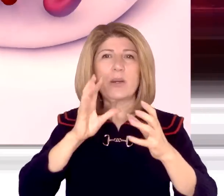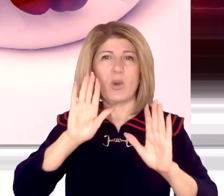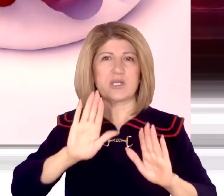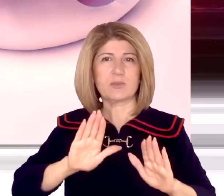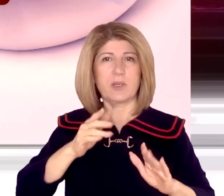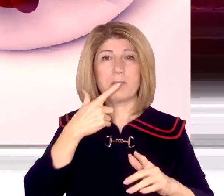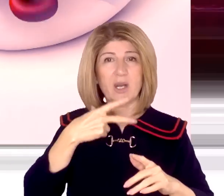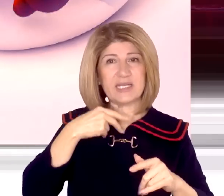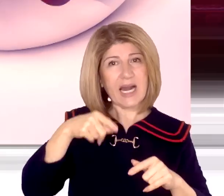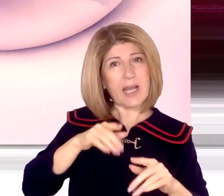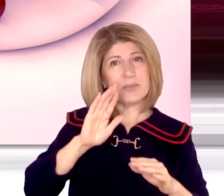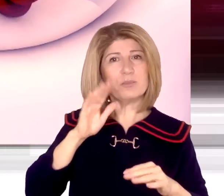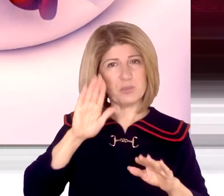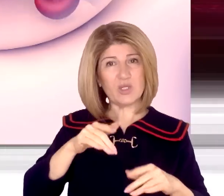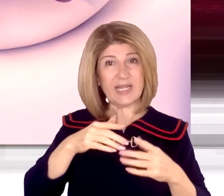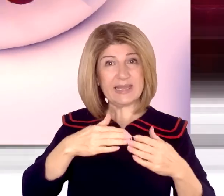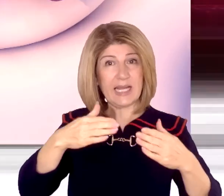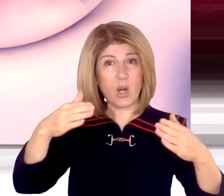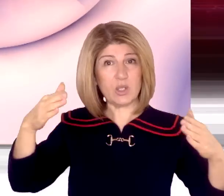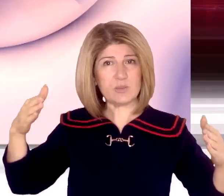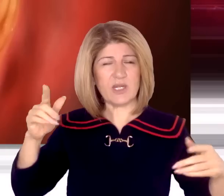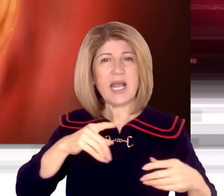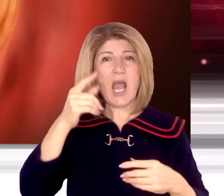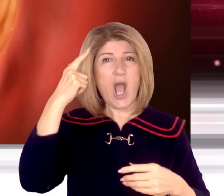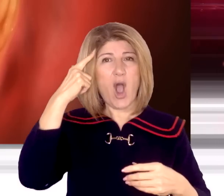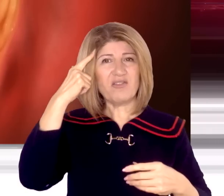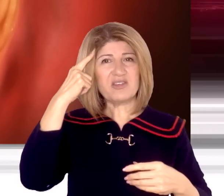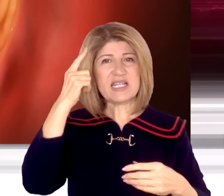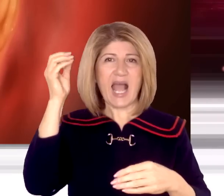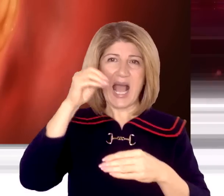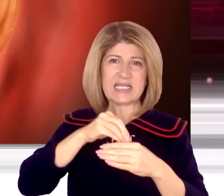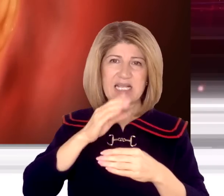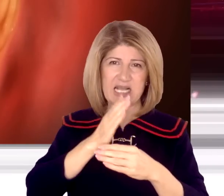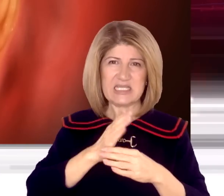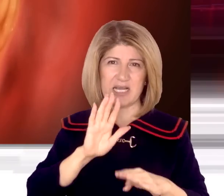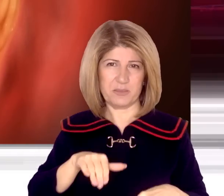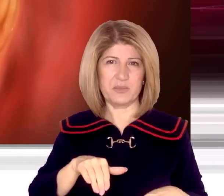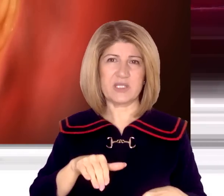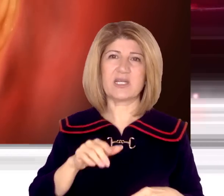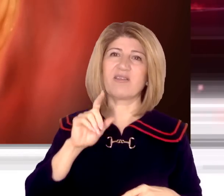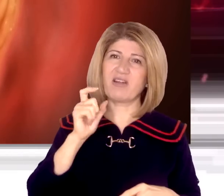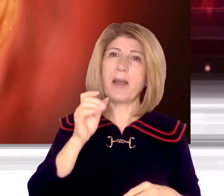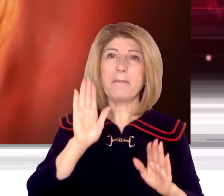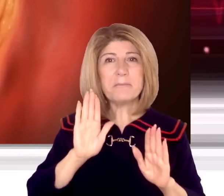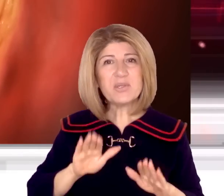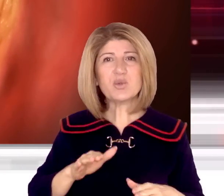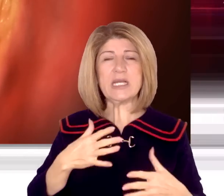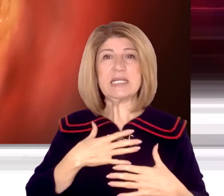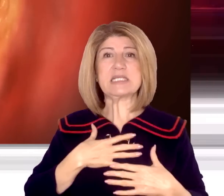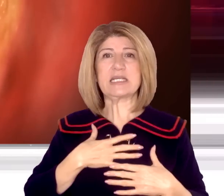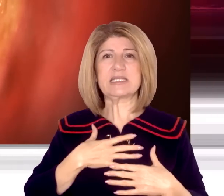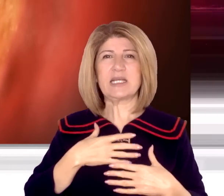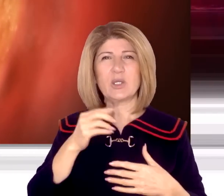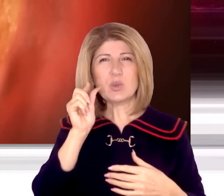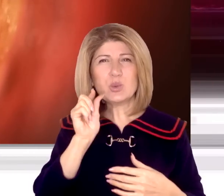عروق مغزی میشه. به خاطر همین میتونه در دراز مدت روی حافظه اثر بذاره به عنوان مثال و میتونه